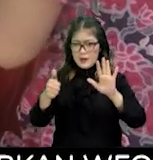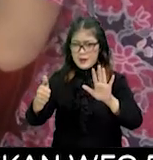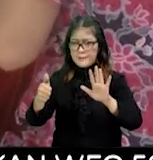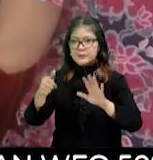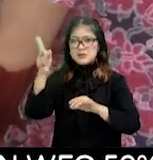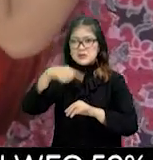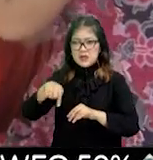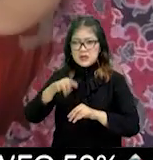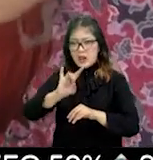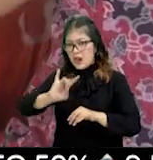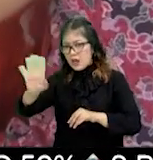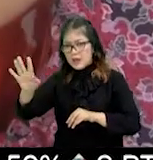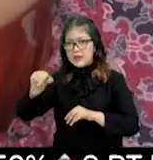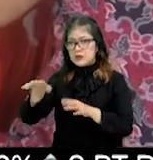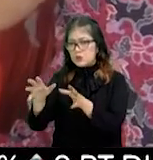tenaga pendidik.